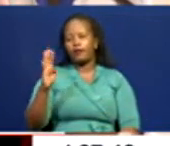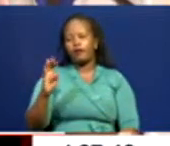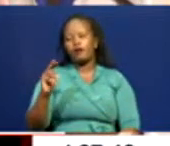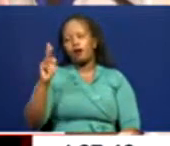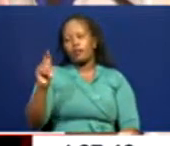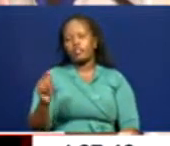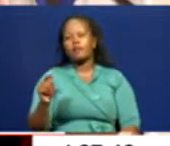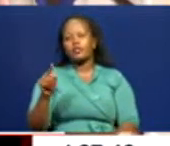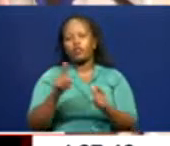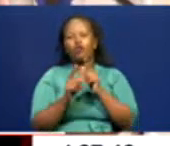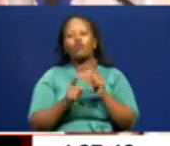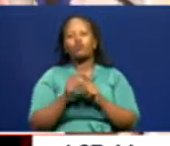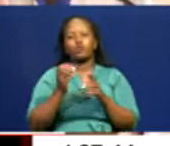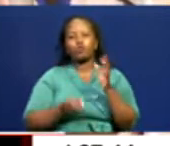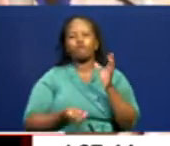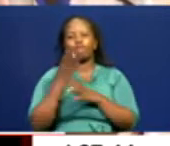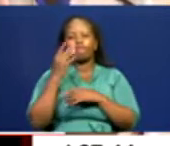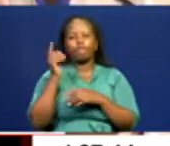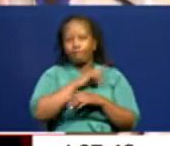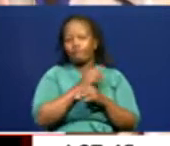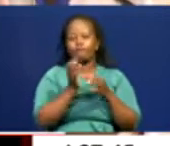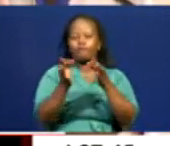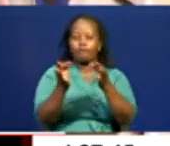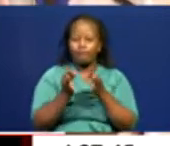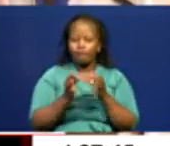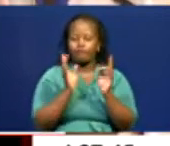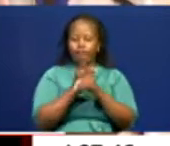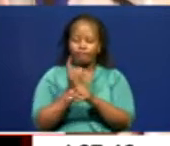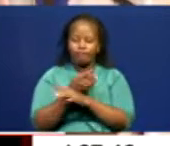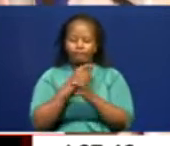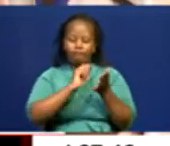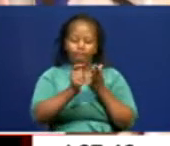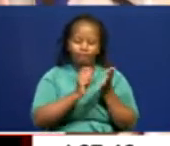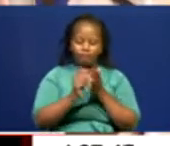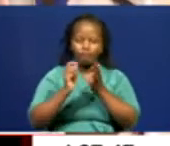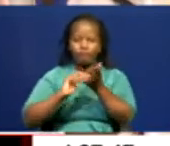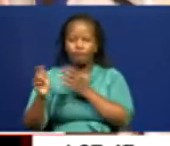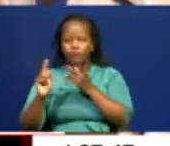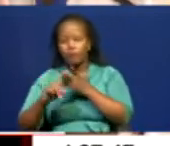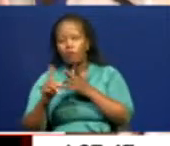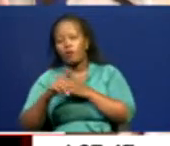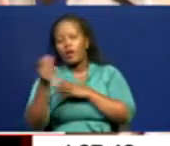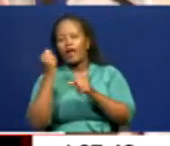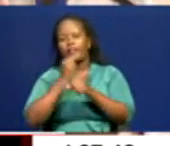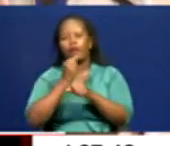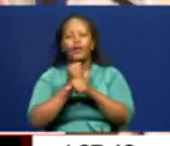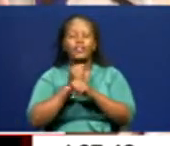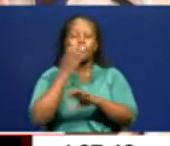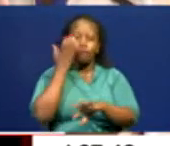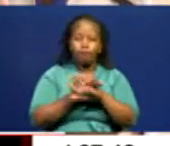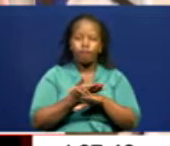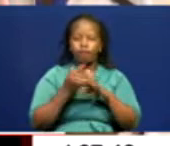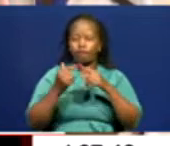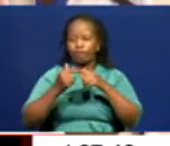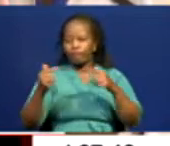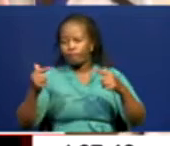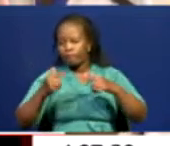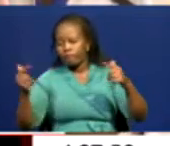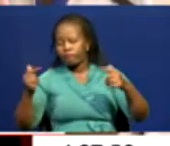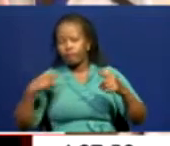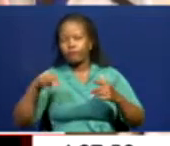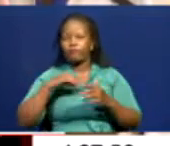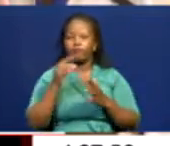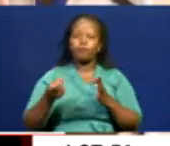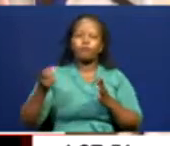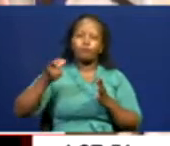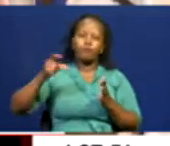kazi kwa factory ya simiti, accountants, nini. Wale wanatengeneza kwa kazi ya chuma, tunaongeza watu wa kutengeneza factories ya